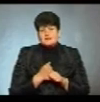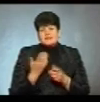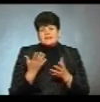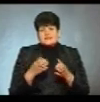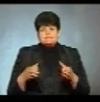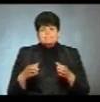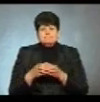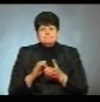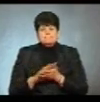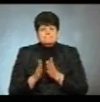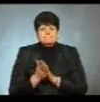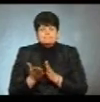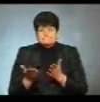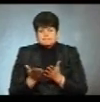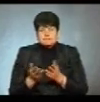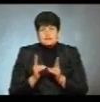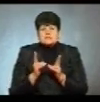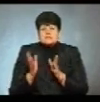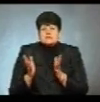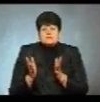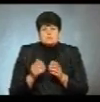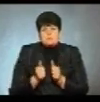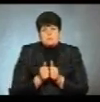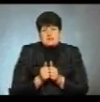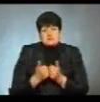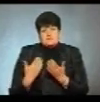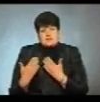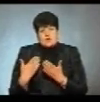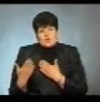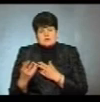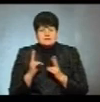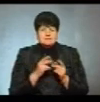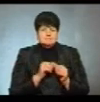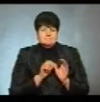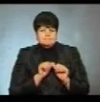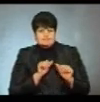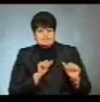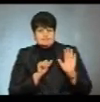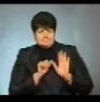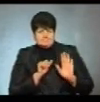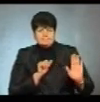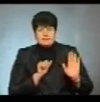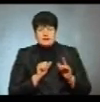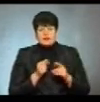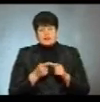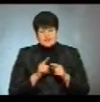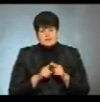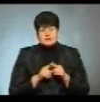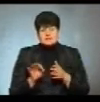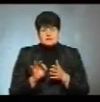з кимось, скажімо, ближчі стосунки, з кимось далі, і це автоматично